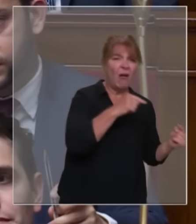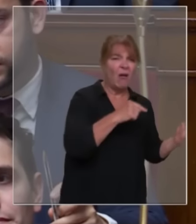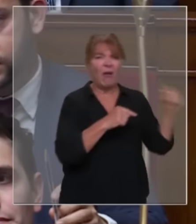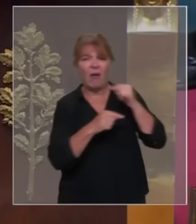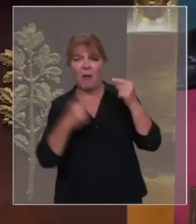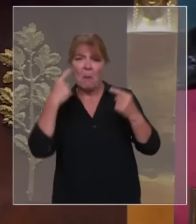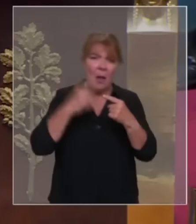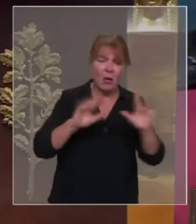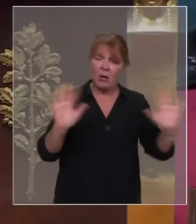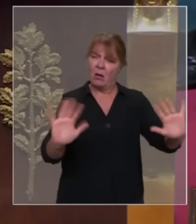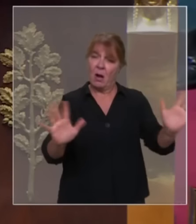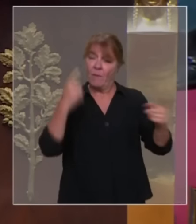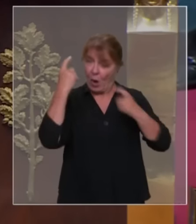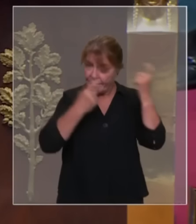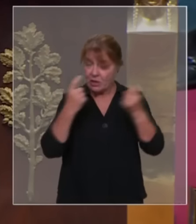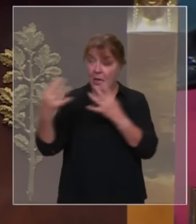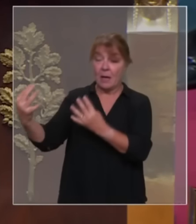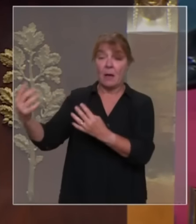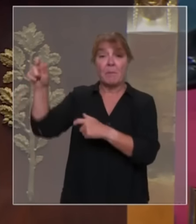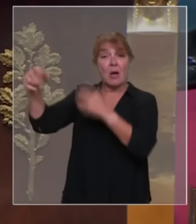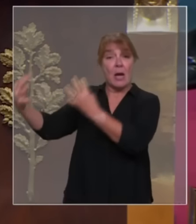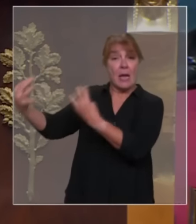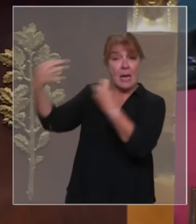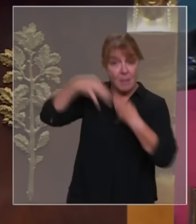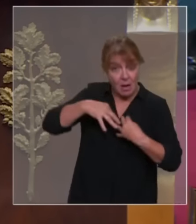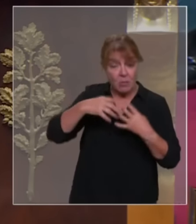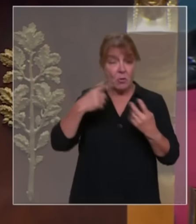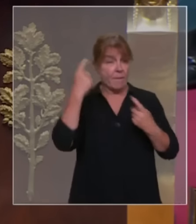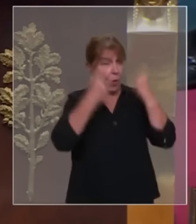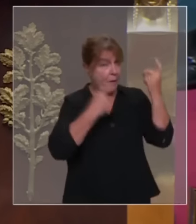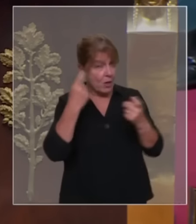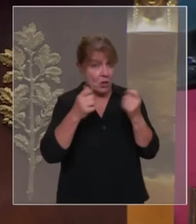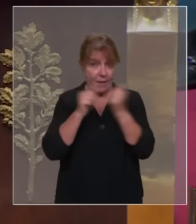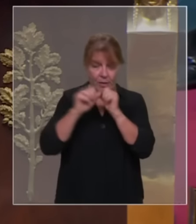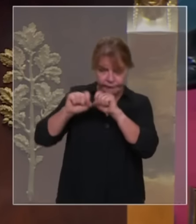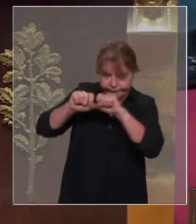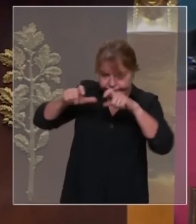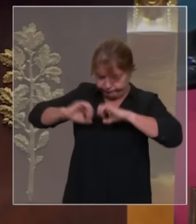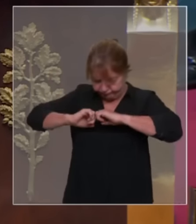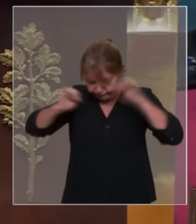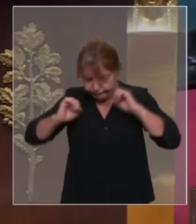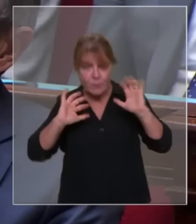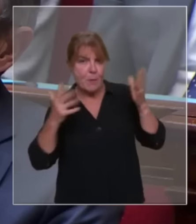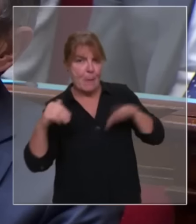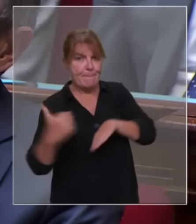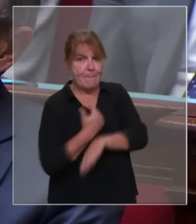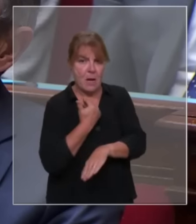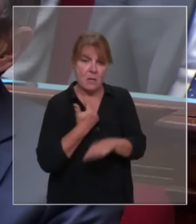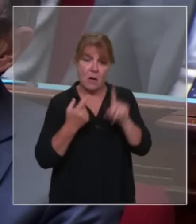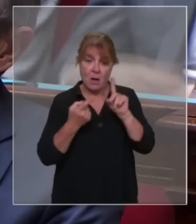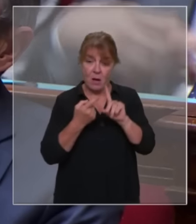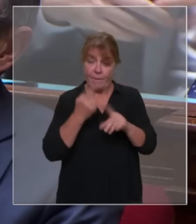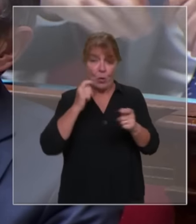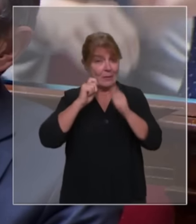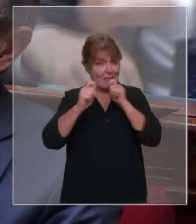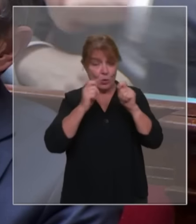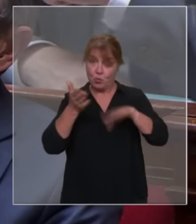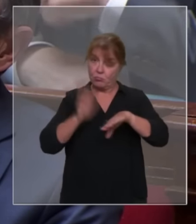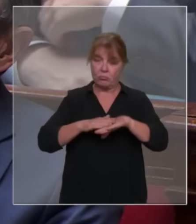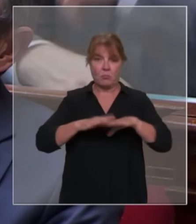inutiles. L'immigration est une question que nous devons regarder avec lucidité et que nous devons affronter avec